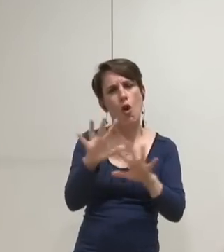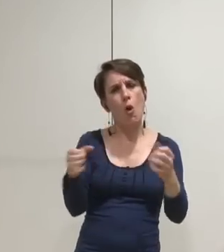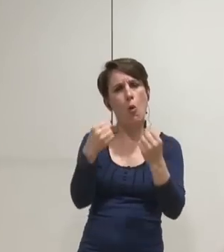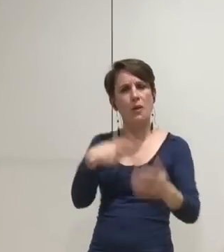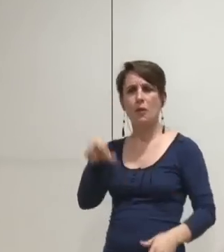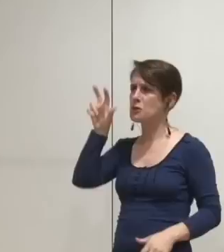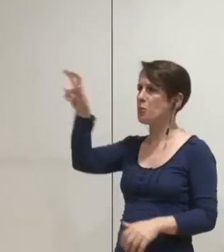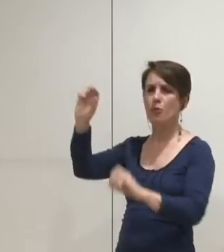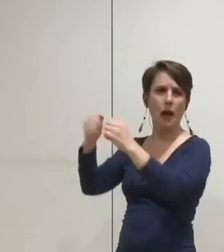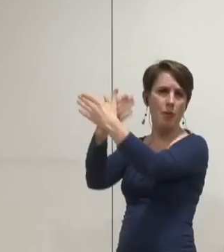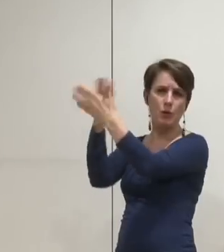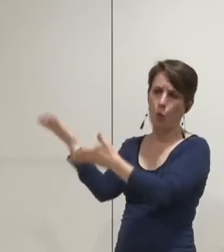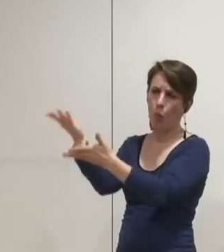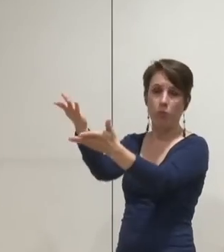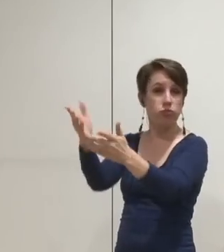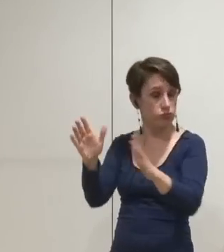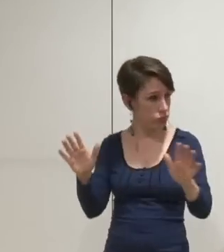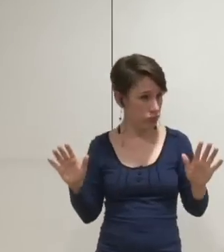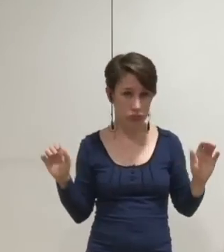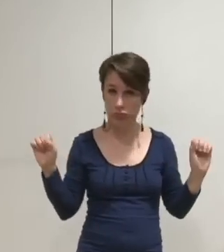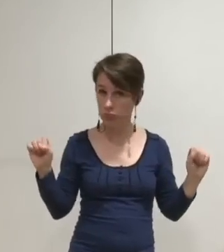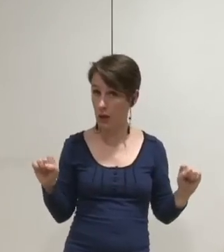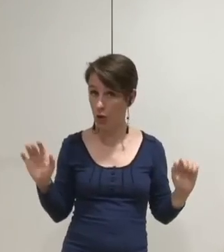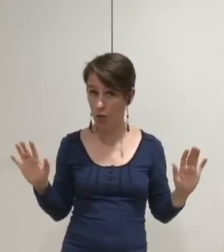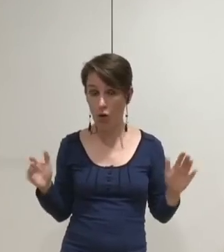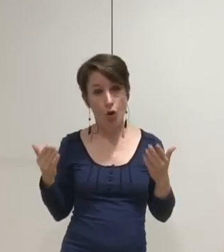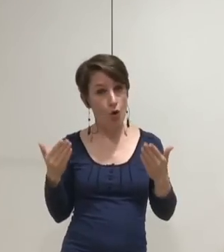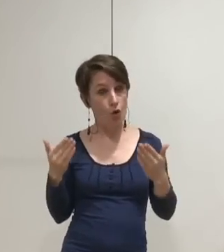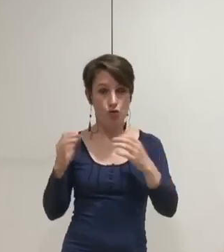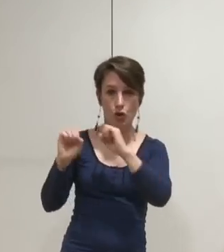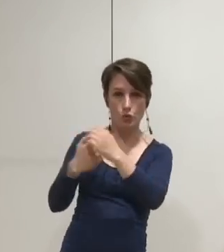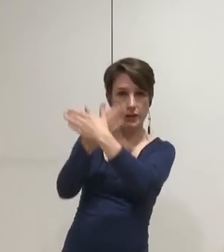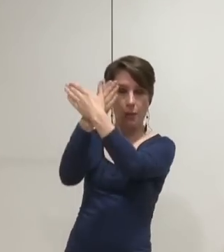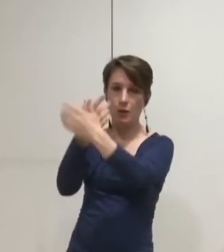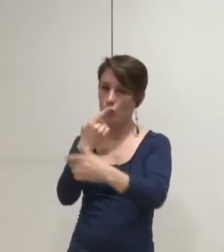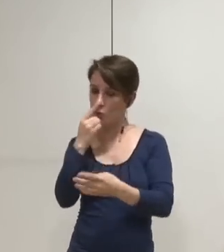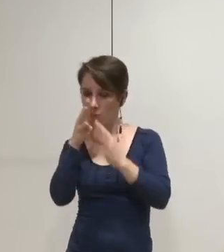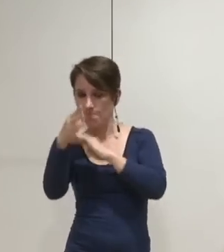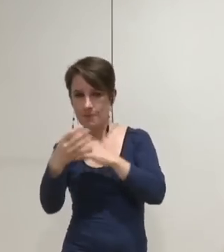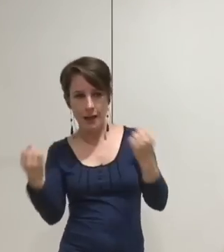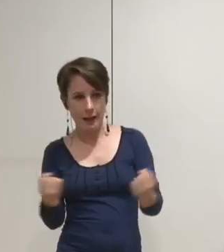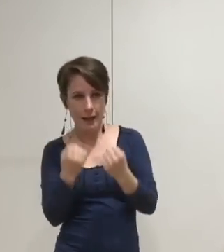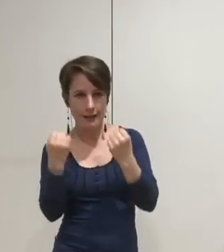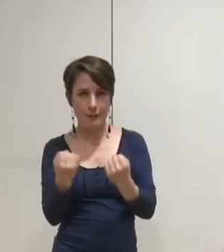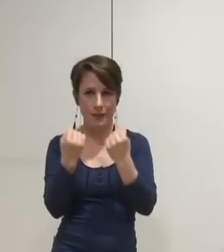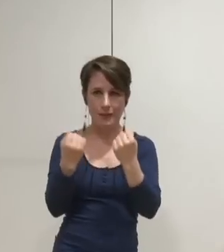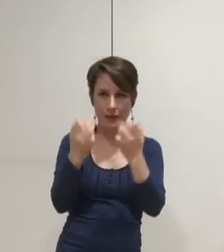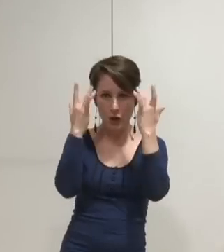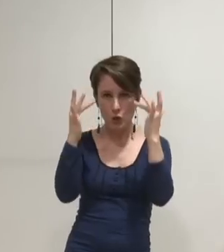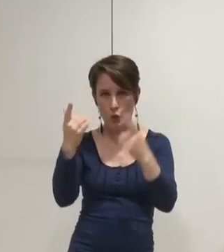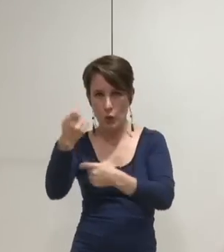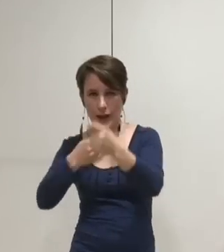la Métro considère que la mixité d'activités culturelles et économique fait qu'elle ne n'a pas pris